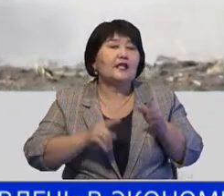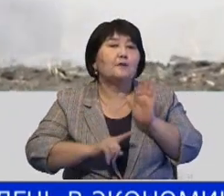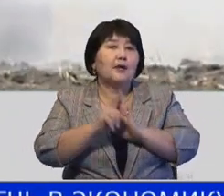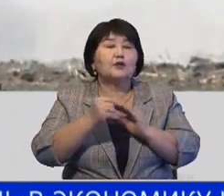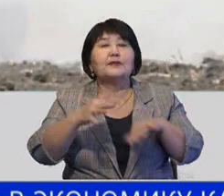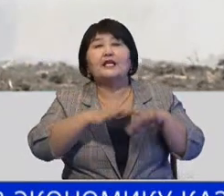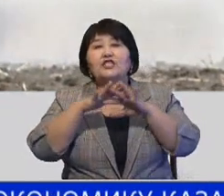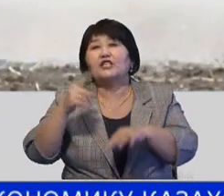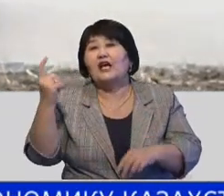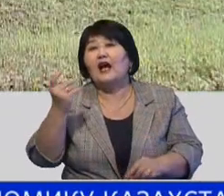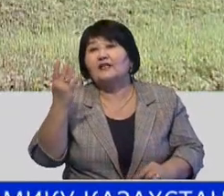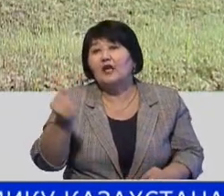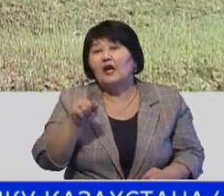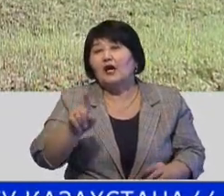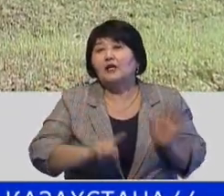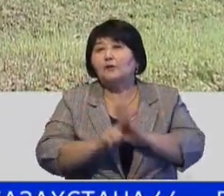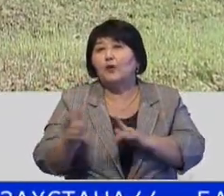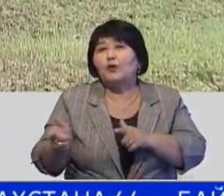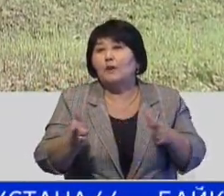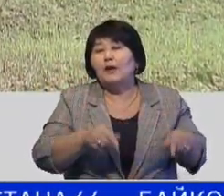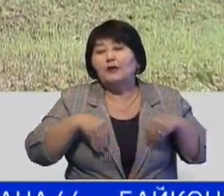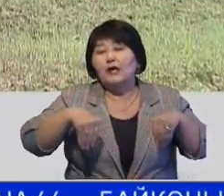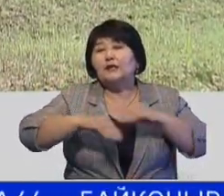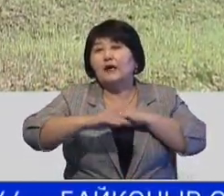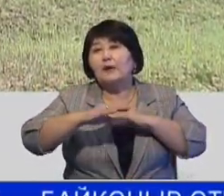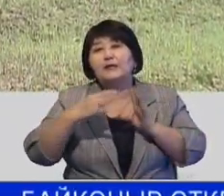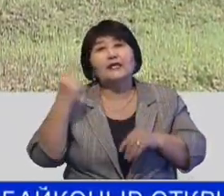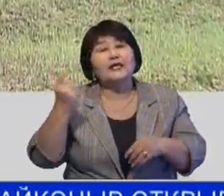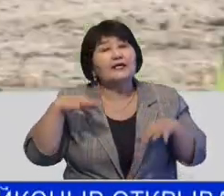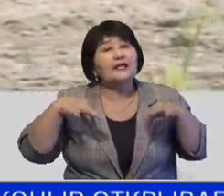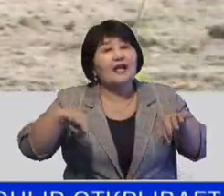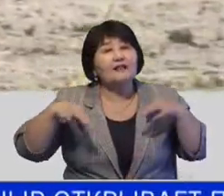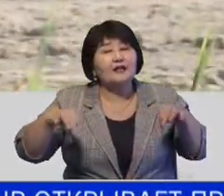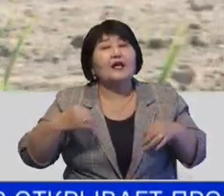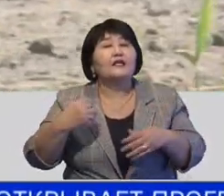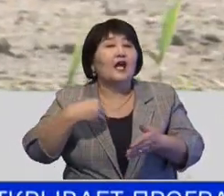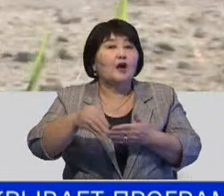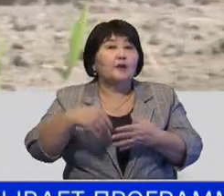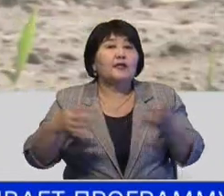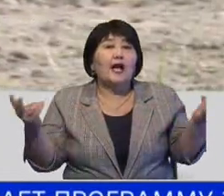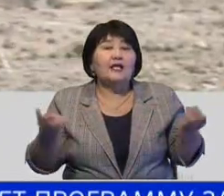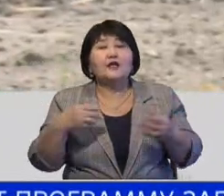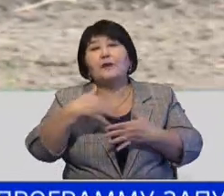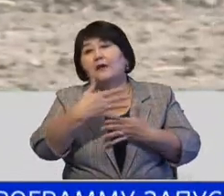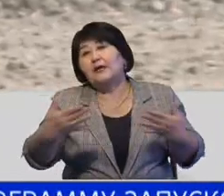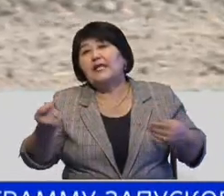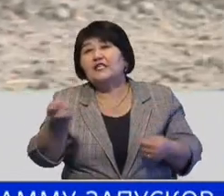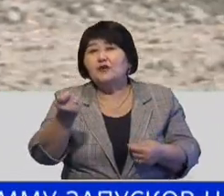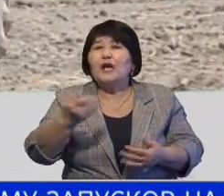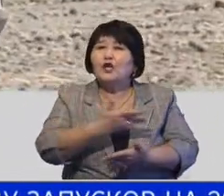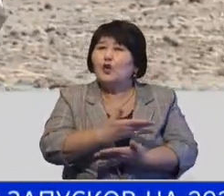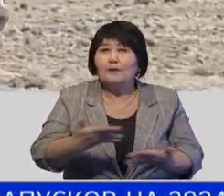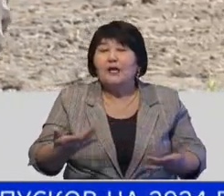поступают на счета хозяйств. Они пойдут на подготовку посевных площадей, сельскохозяйственной техники, на приобретение необходимых материалов, семян и